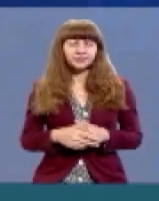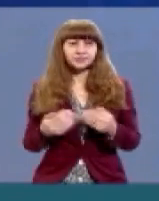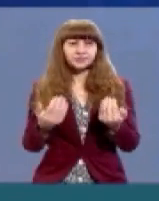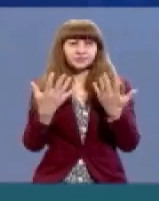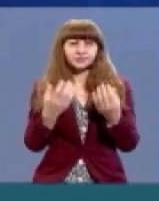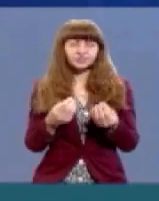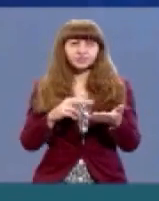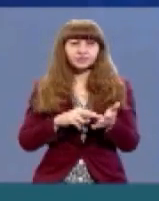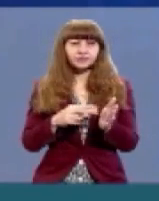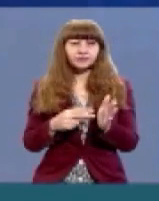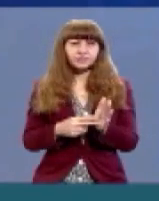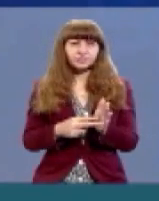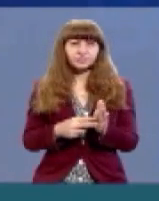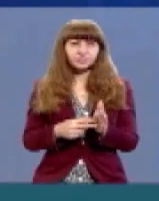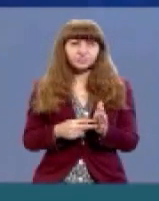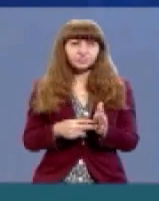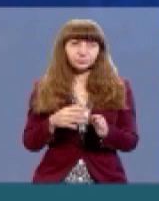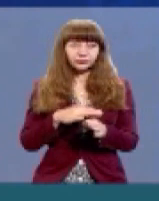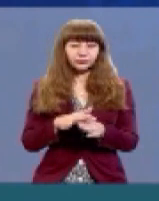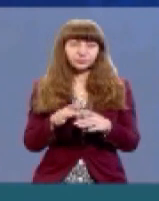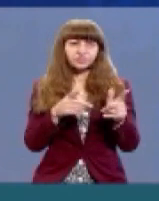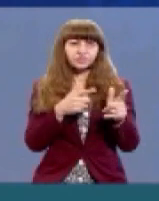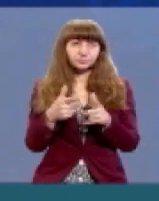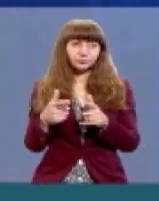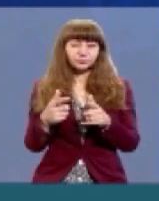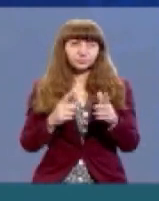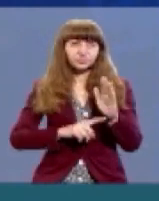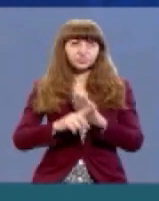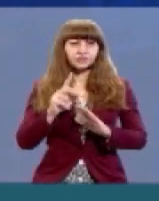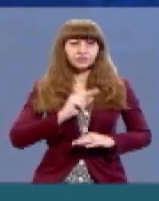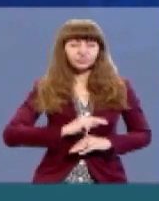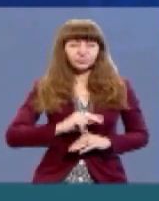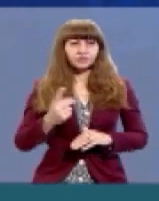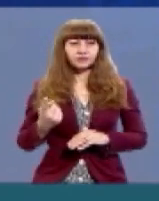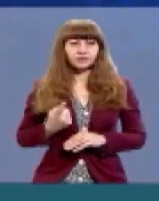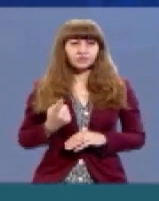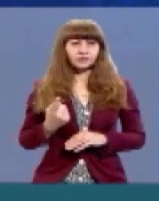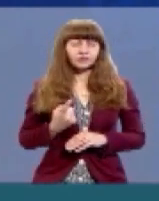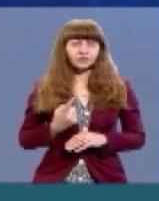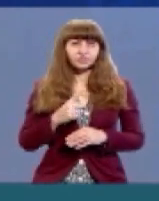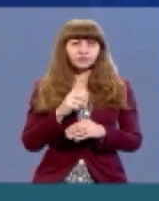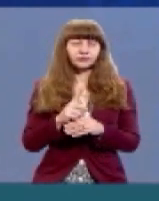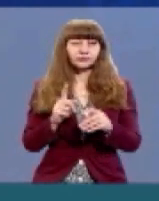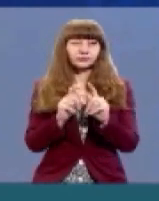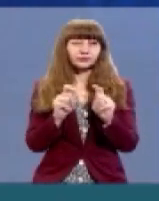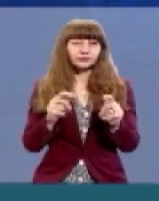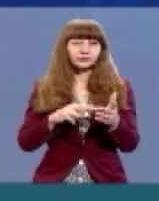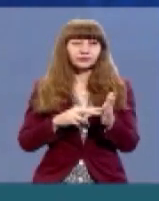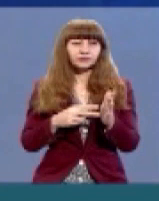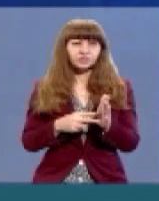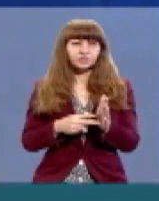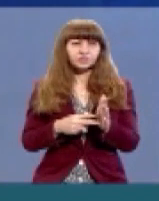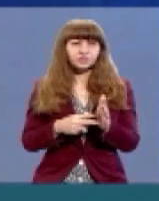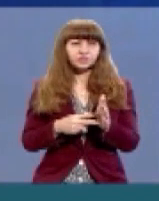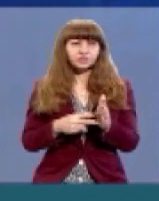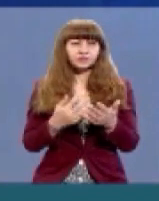сегодняшний день проект уже полностью подготовлен, готов к работе. Мы ждем единственное для того, чтобы запустить его полностью в